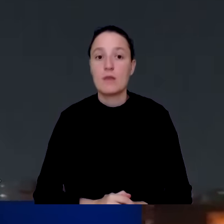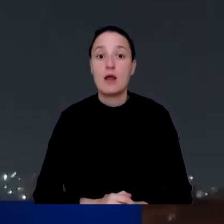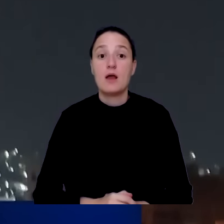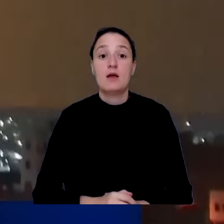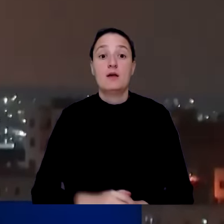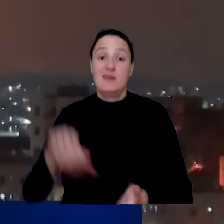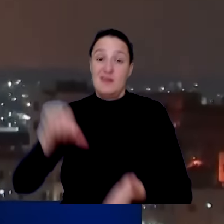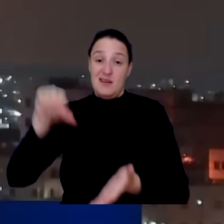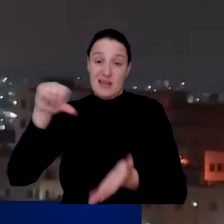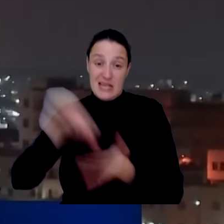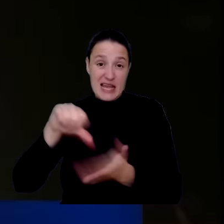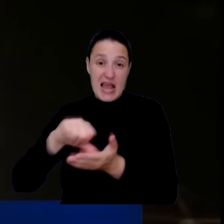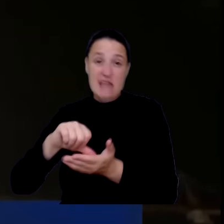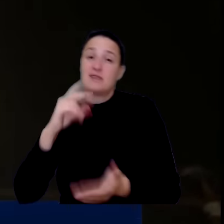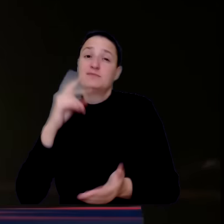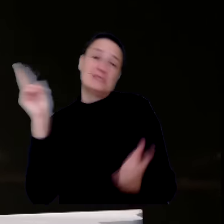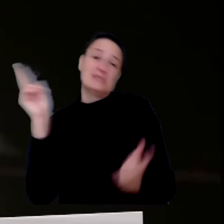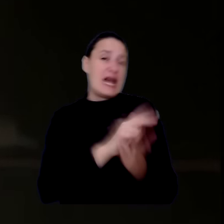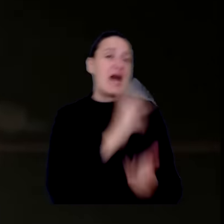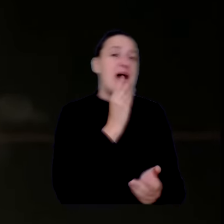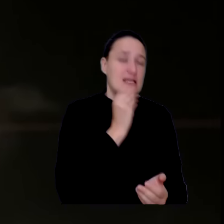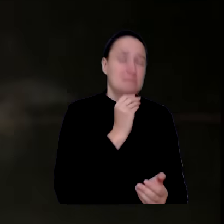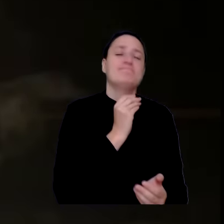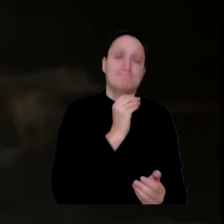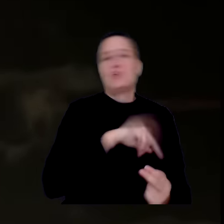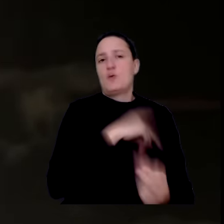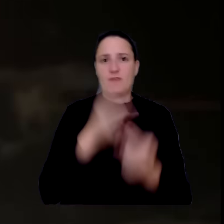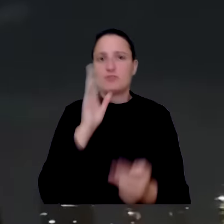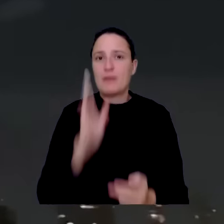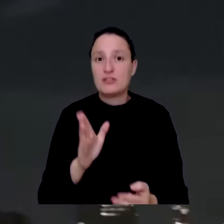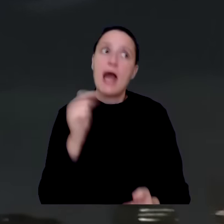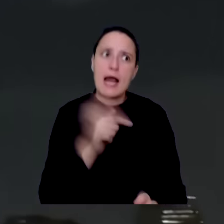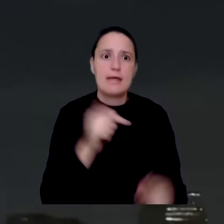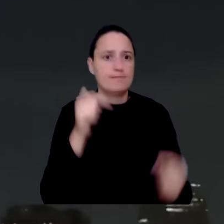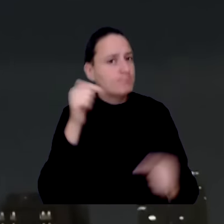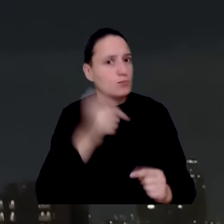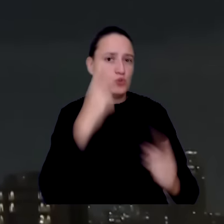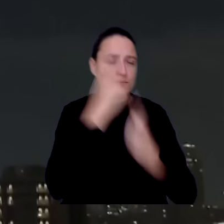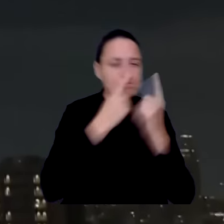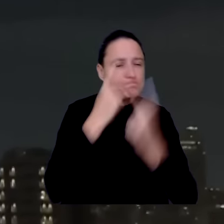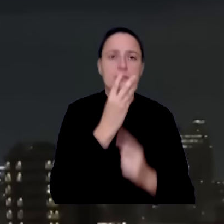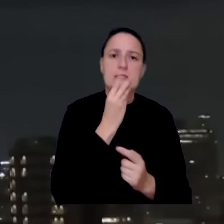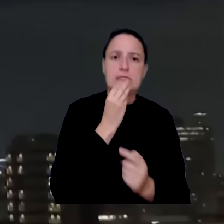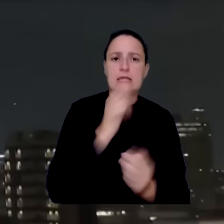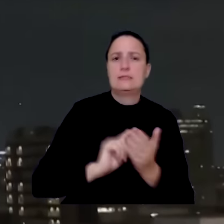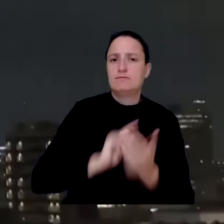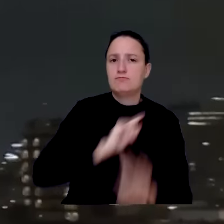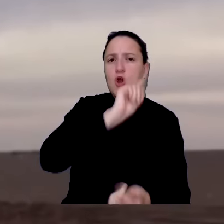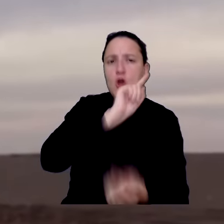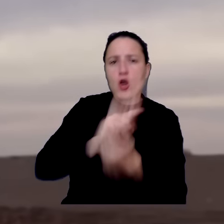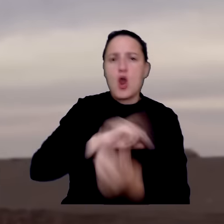pozostanie bez odpowiedzi. Potrzebne były jednak kalkulacje, w co może uderzyć Tel Awiw, tak by nie doprowadzić do